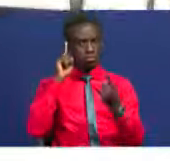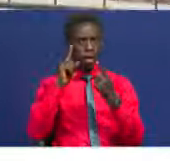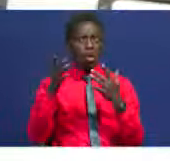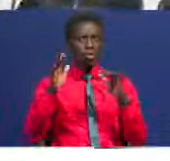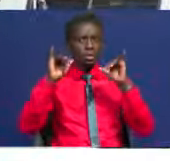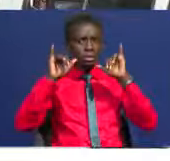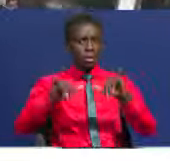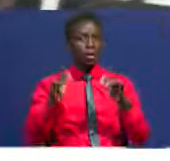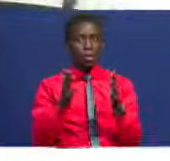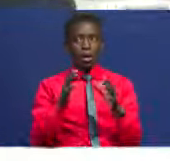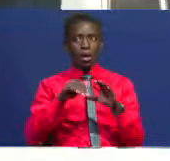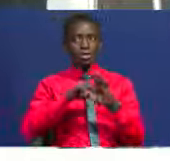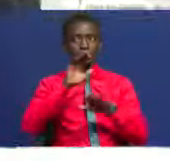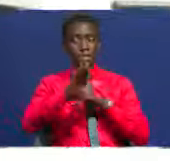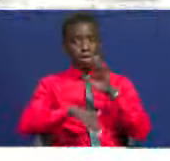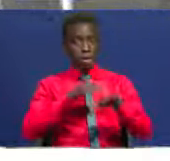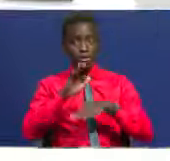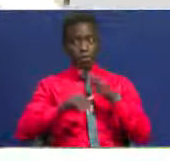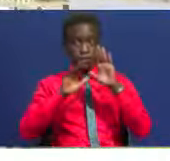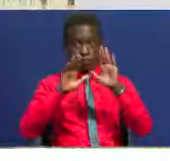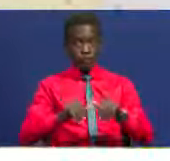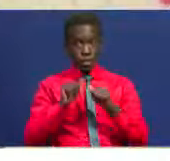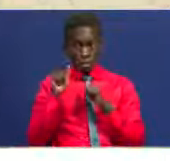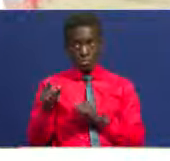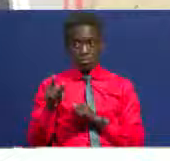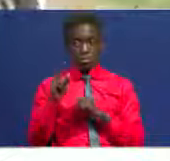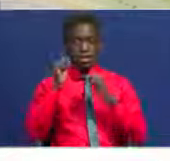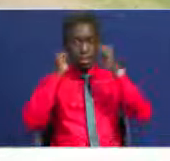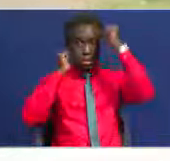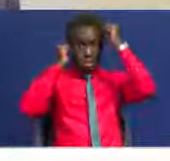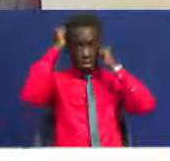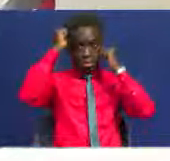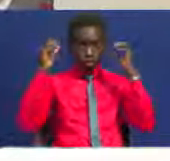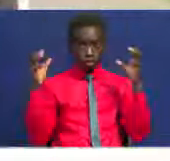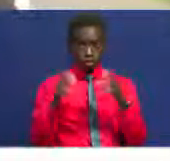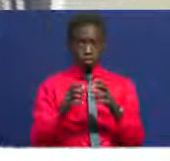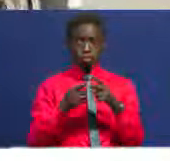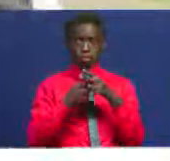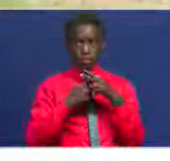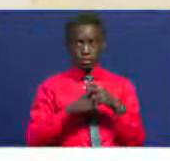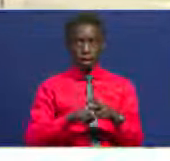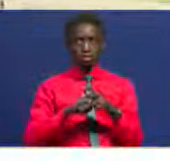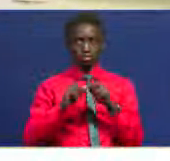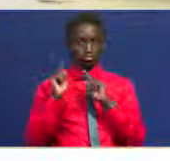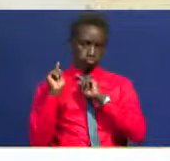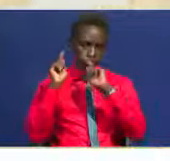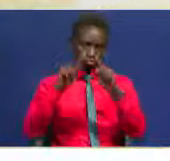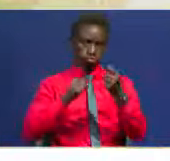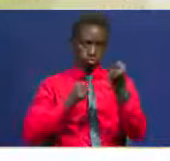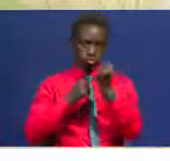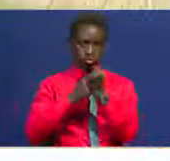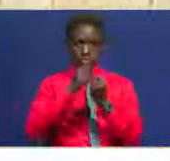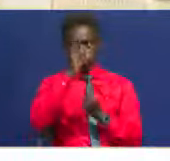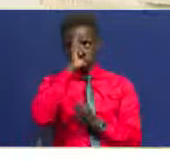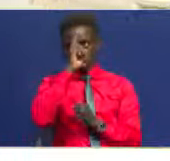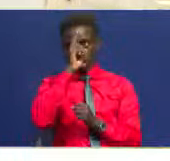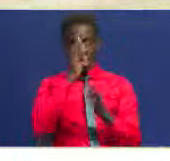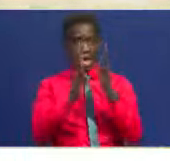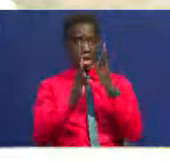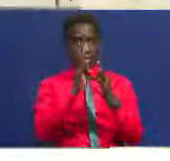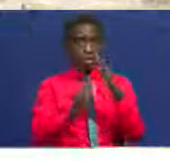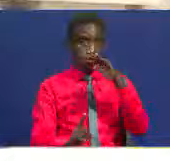Nyayo. Ni kutoka hapo ndipo maafisa hao waliondoka kupiga jeki maafisa wa polisi kukabiliana na kisa chochote